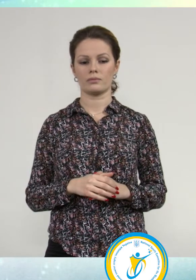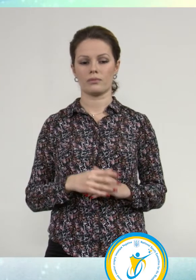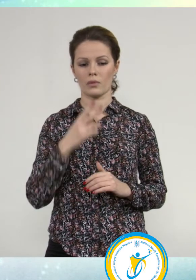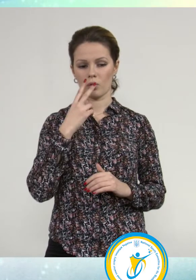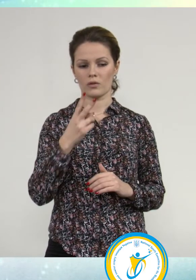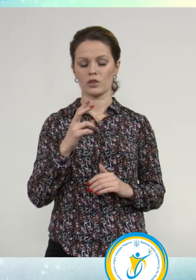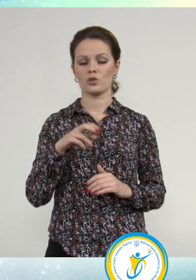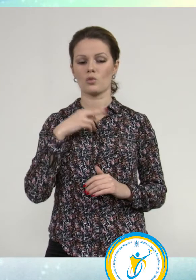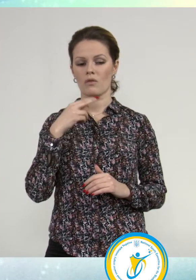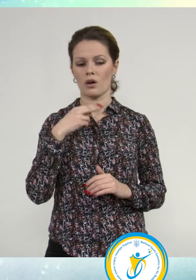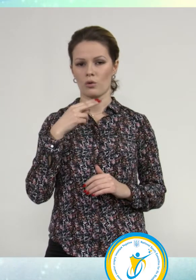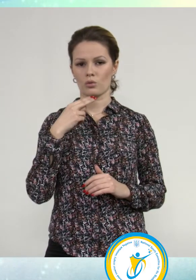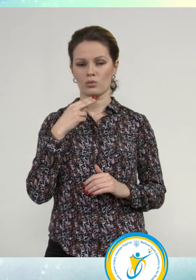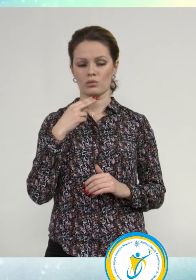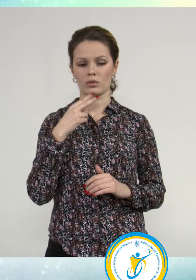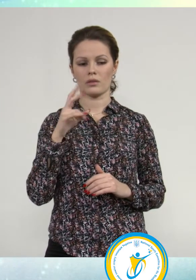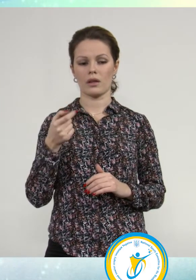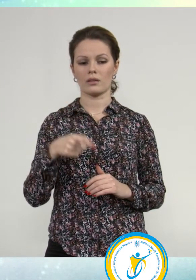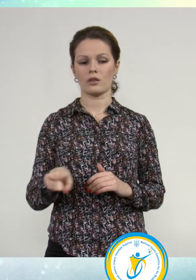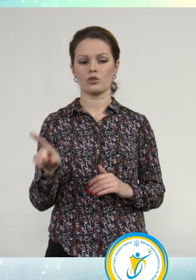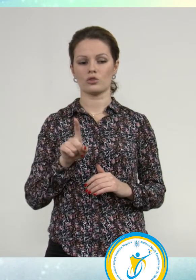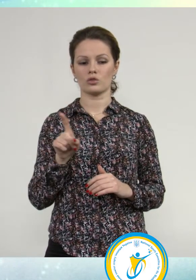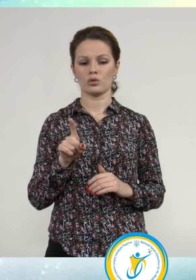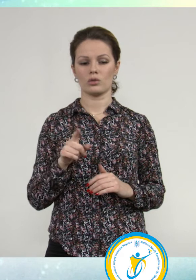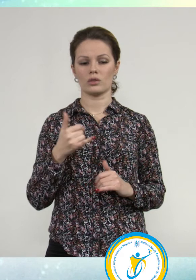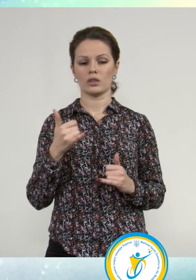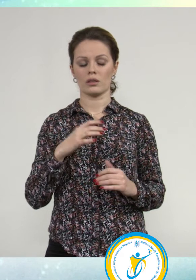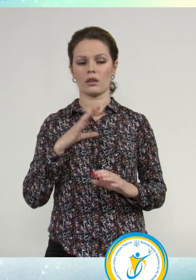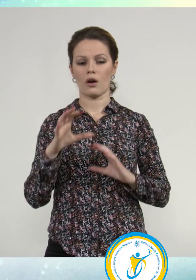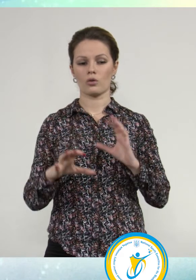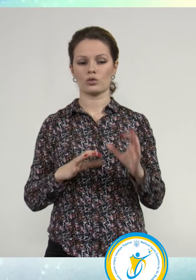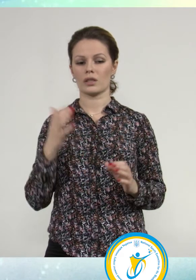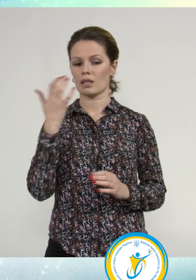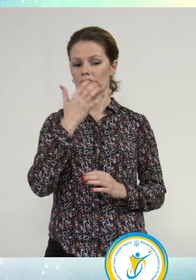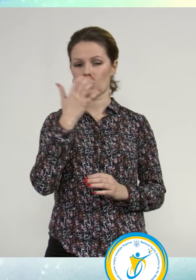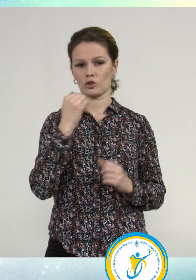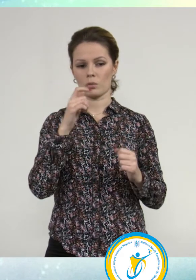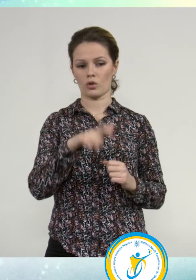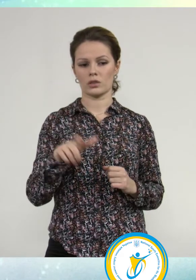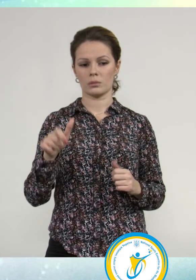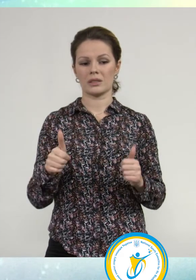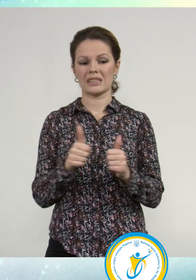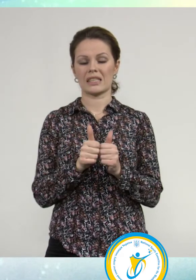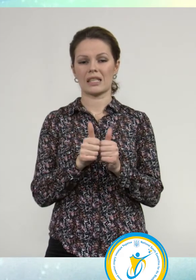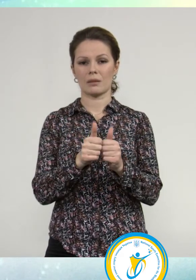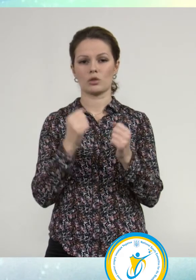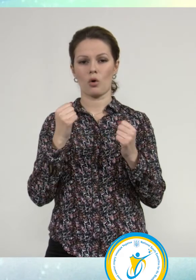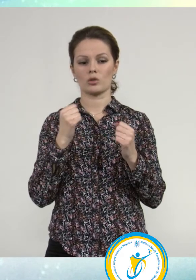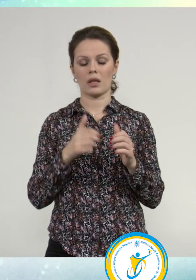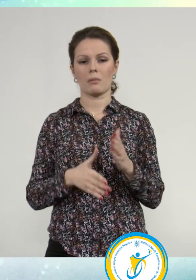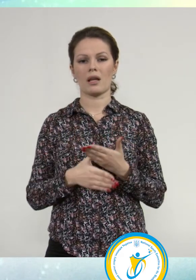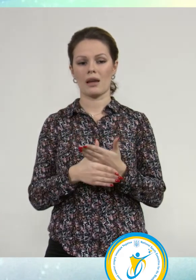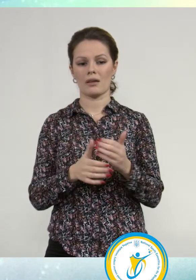Подивіться з увагою на те, що мене вразило в нагородженні незрячих спортсменів з їхніми